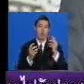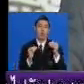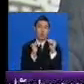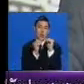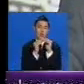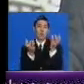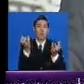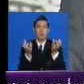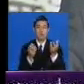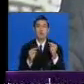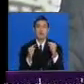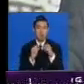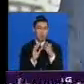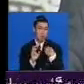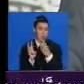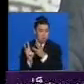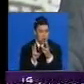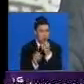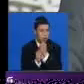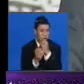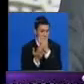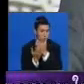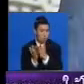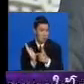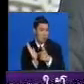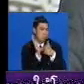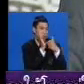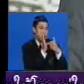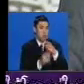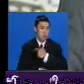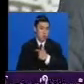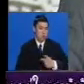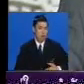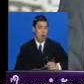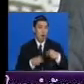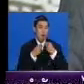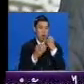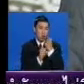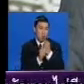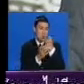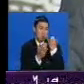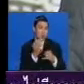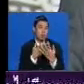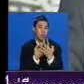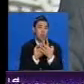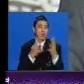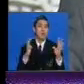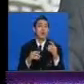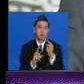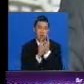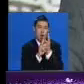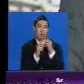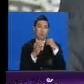เกณฑ์การทูลเกล้าทูลกระหม่อมถวายฎีกาขอพระราชทานอภัยโทษตามประมวลกฎหมายวิธีพิจารณาความอาญามาต